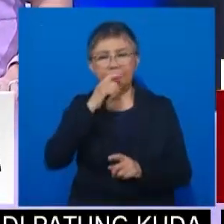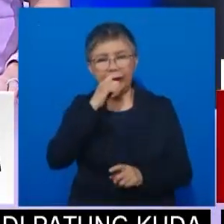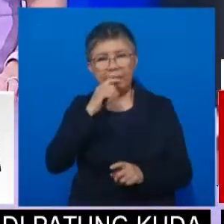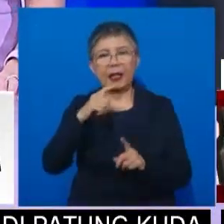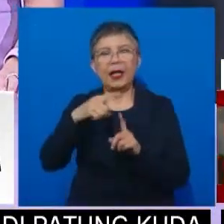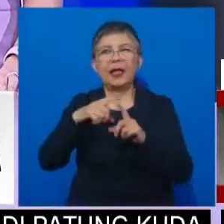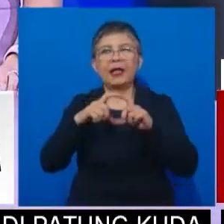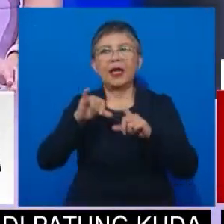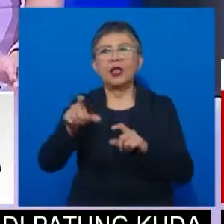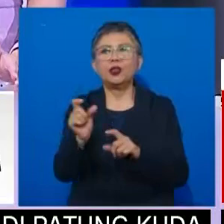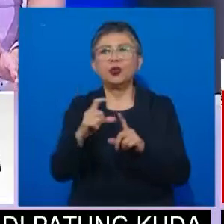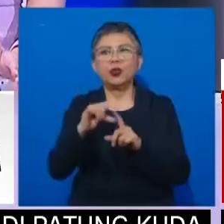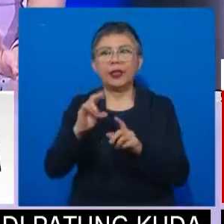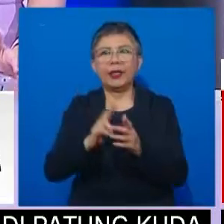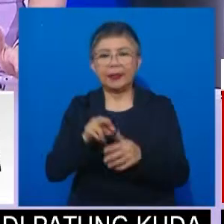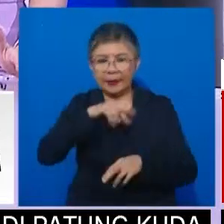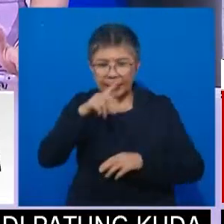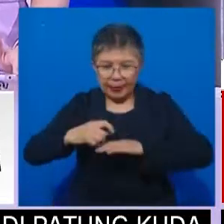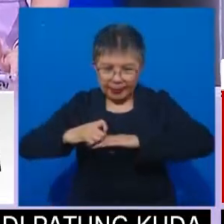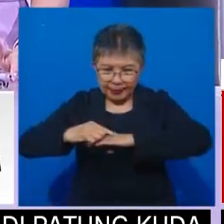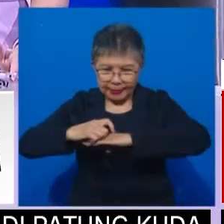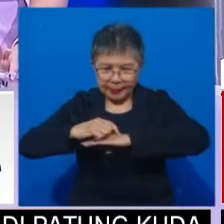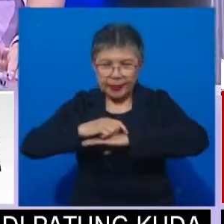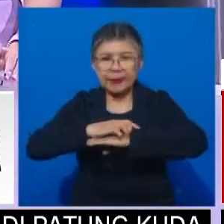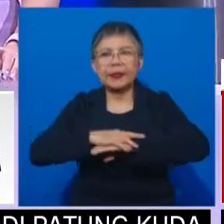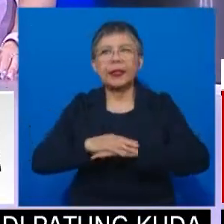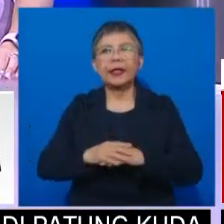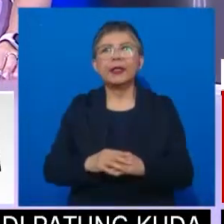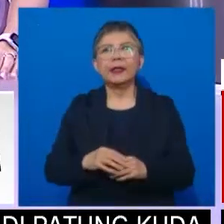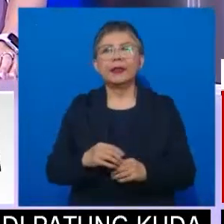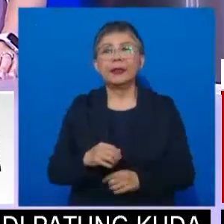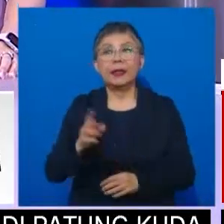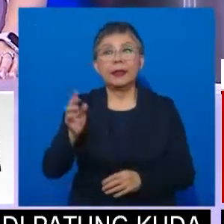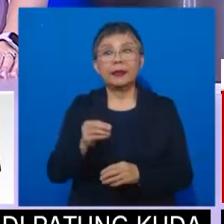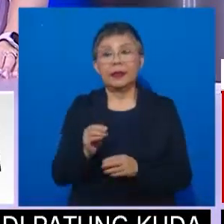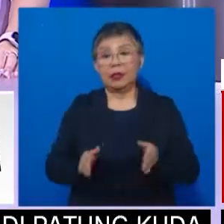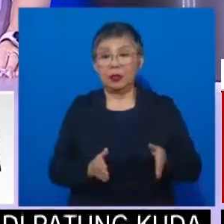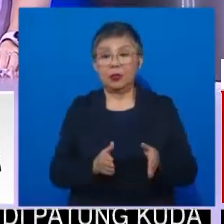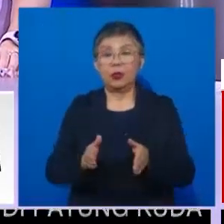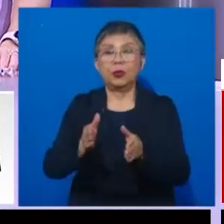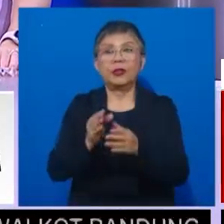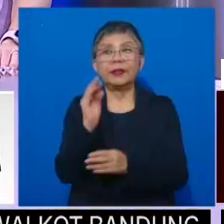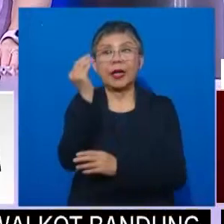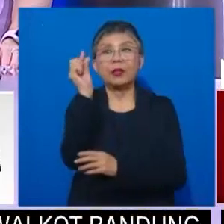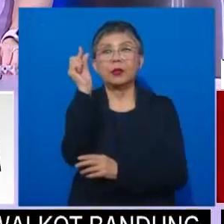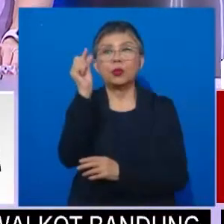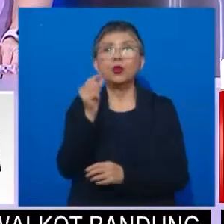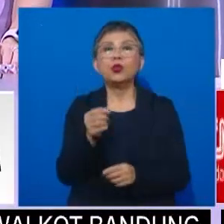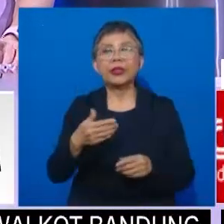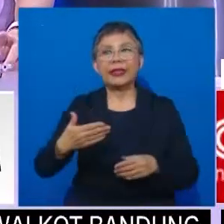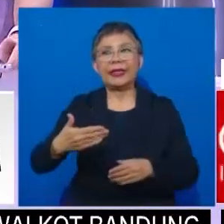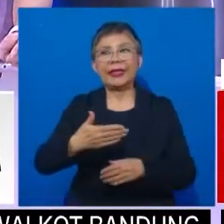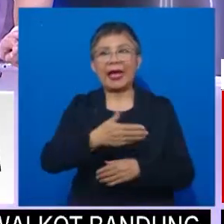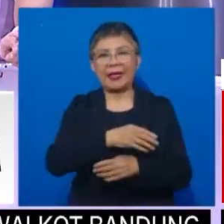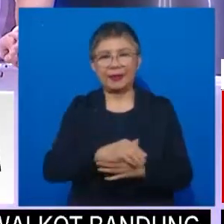di Jakarta Utara. Cacing yang hanya ada di endapan lumpur kotor sungai di Jakarta dicari untuk makanan ikan hias.